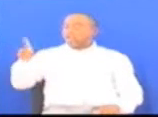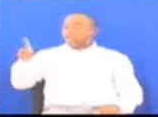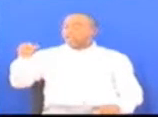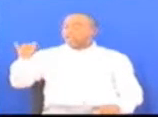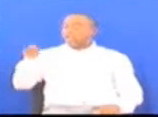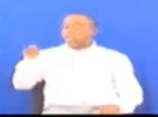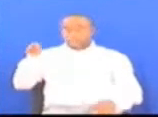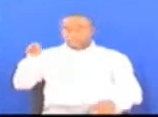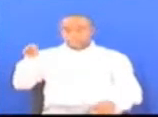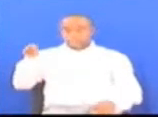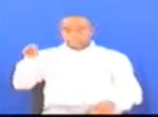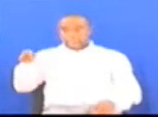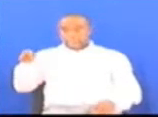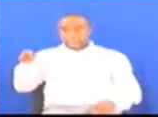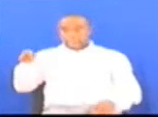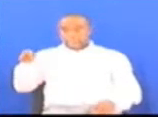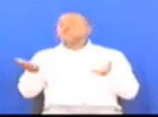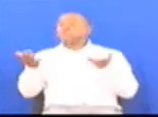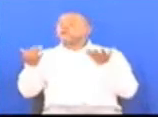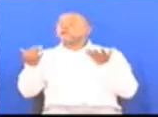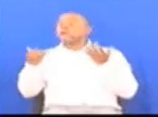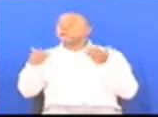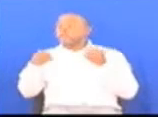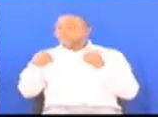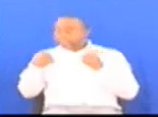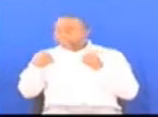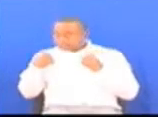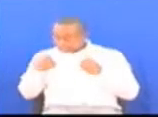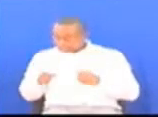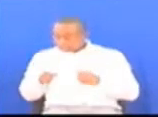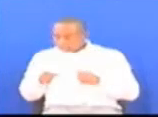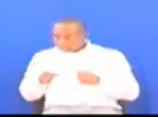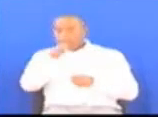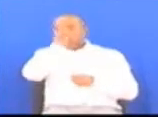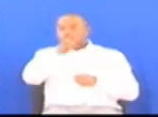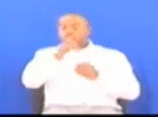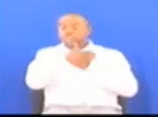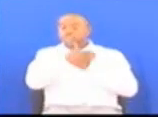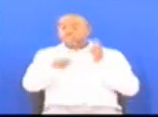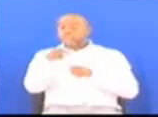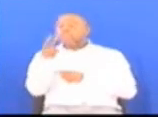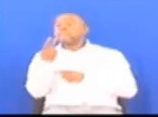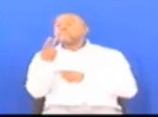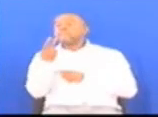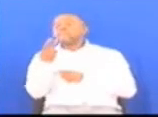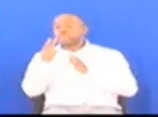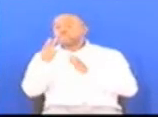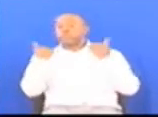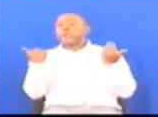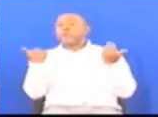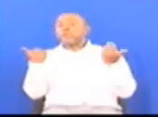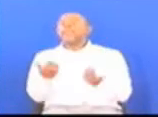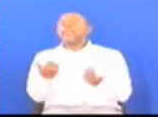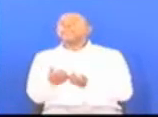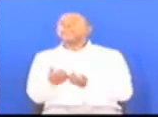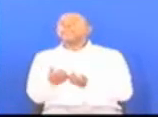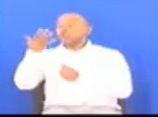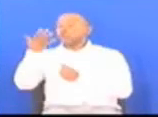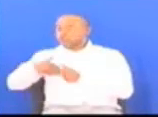Tunaweza kuwa wazalishaji wa pili duniani kwa kuzalisha soda ash. Na soda ash